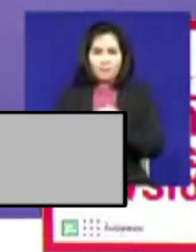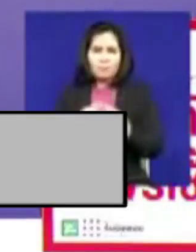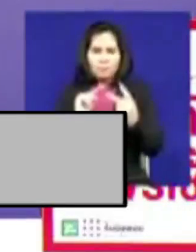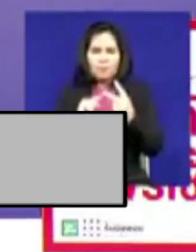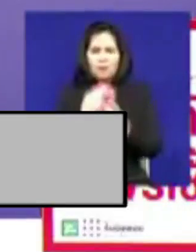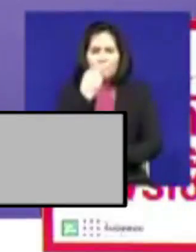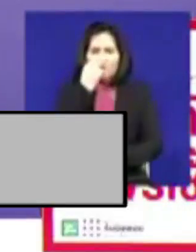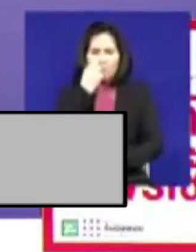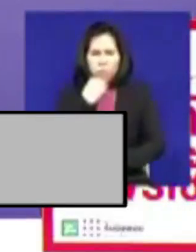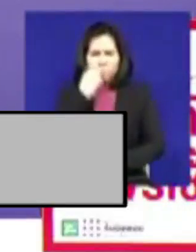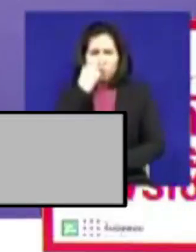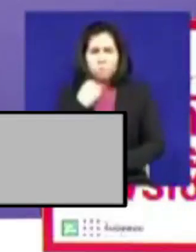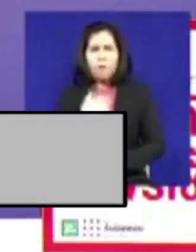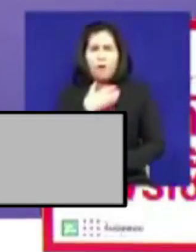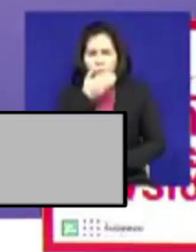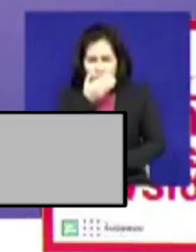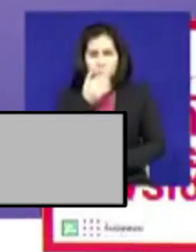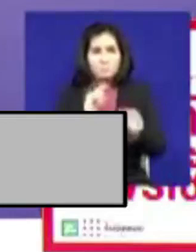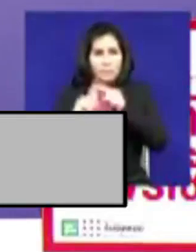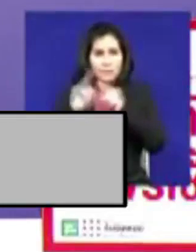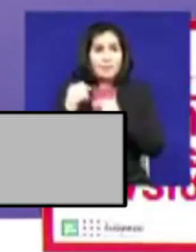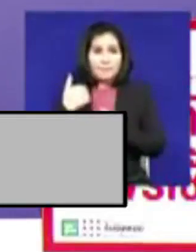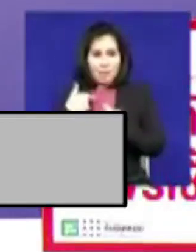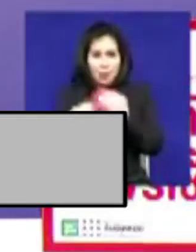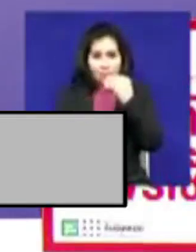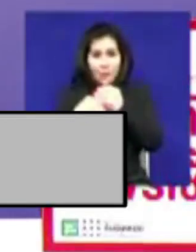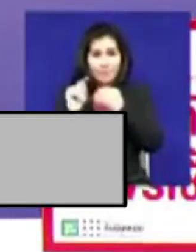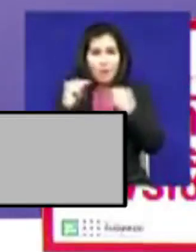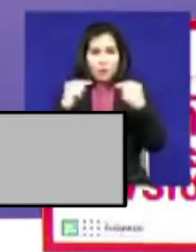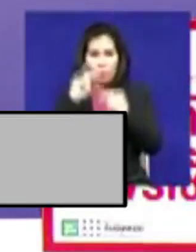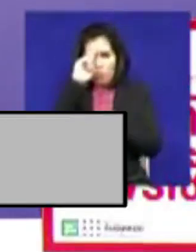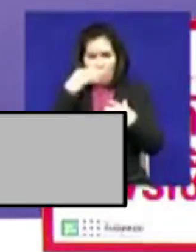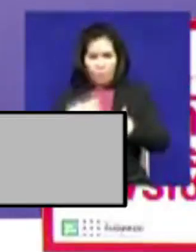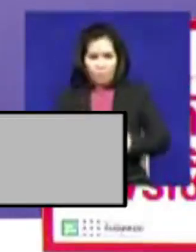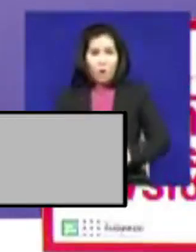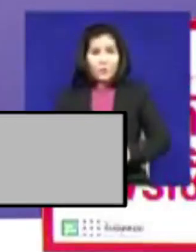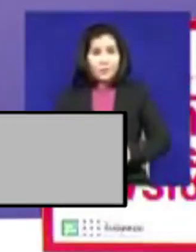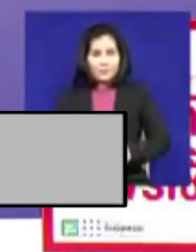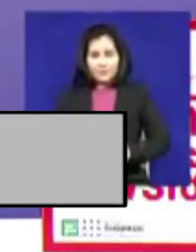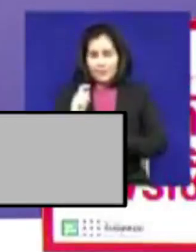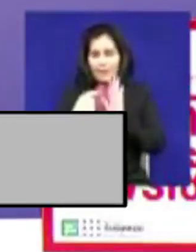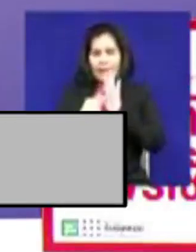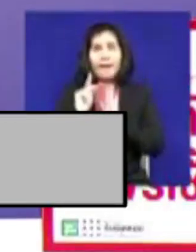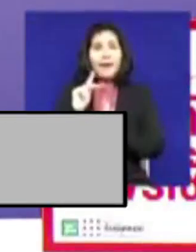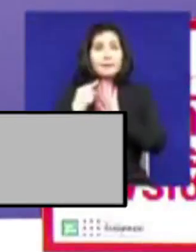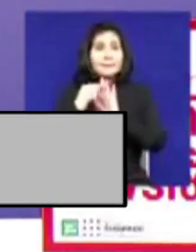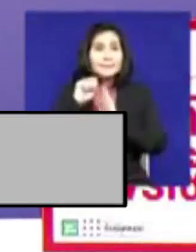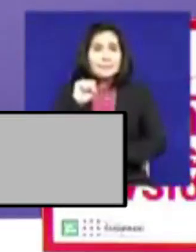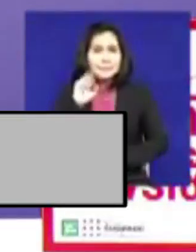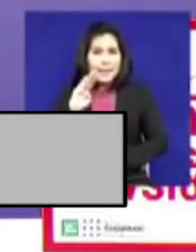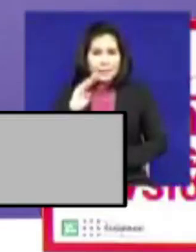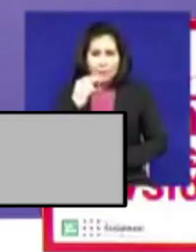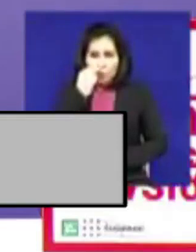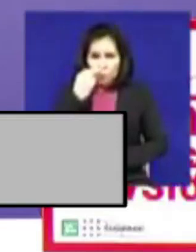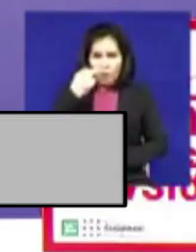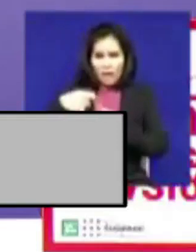ครับและก่อนหน้านี้เราก็กำหนดเพิ่มว่าเป็นโรคปอดอักเสบเพียงแต่ว่าเรากำหนดในเรื่องของปัจจัยความเสี่ย